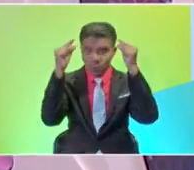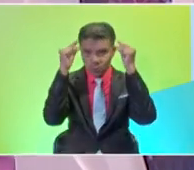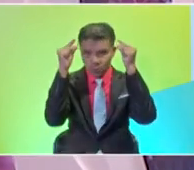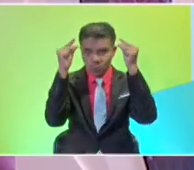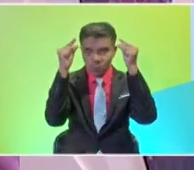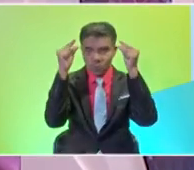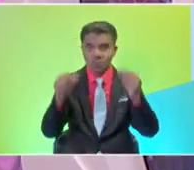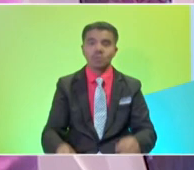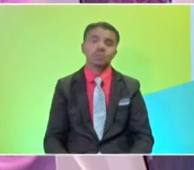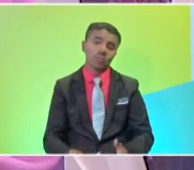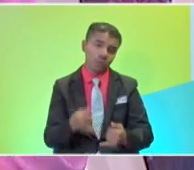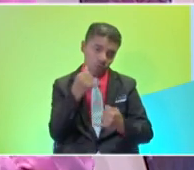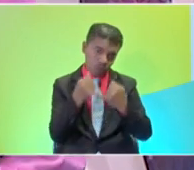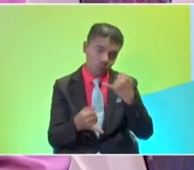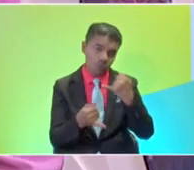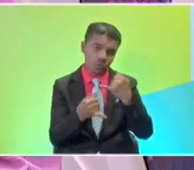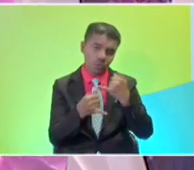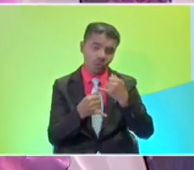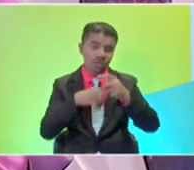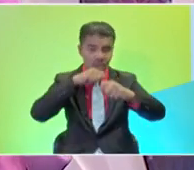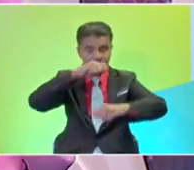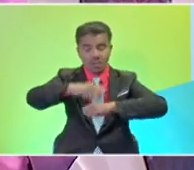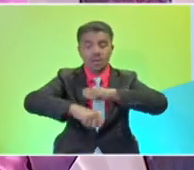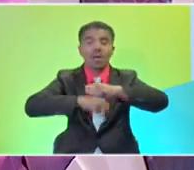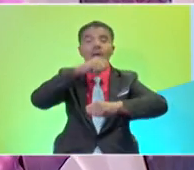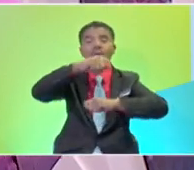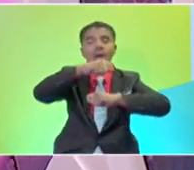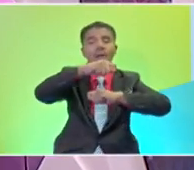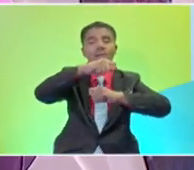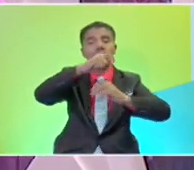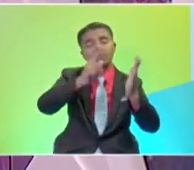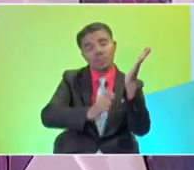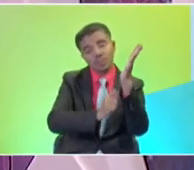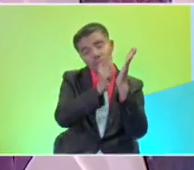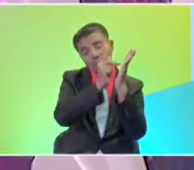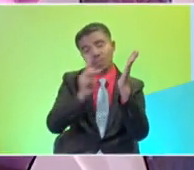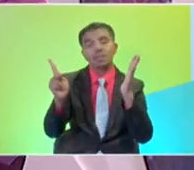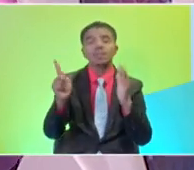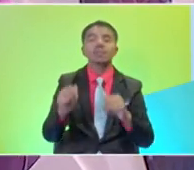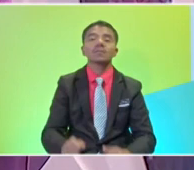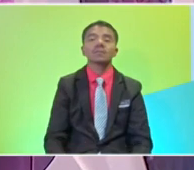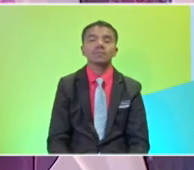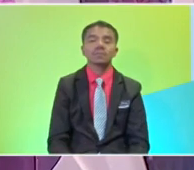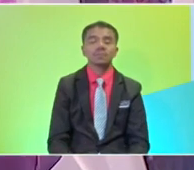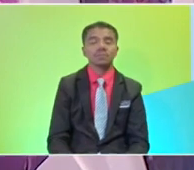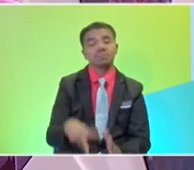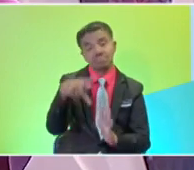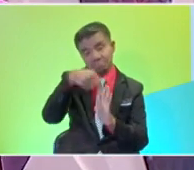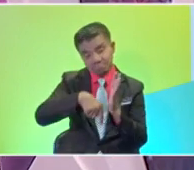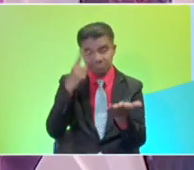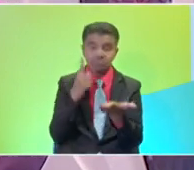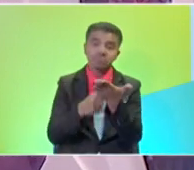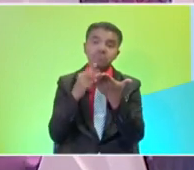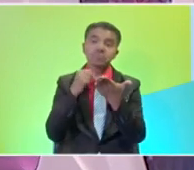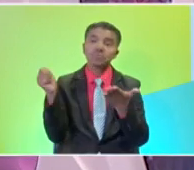di hujung ya untuk meletapkan tahap penguasaan murid guru mestilah merujuk kepada perbincangan ataupun